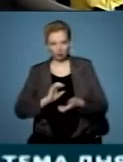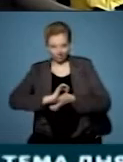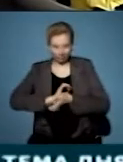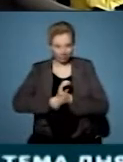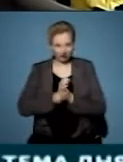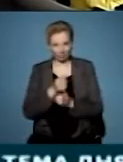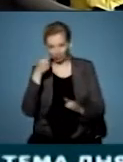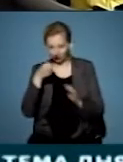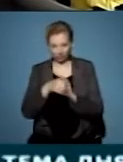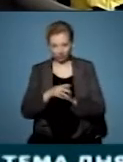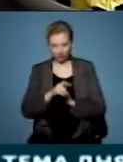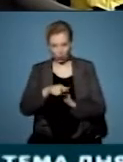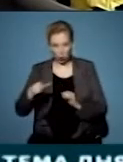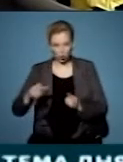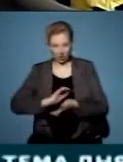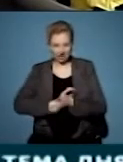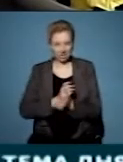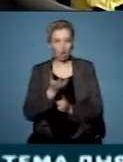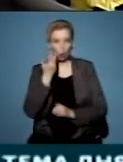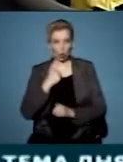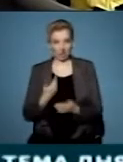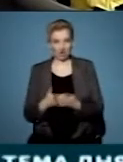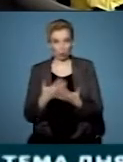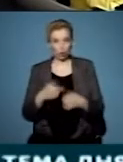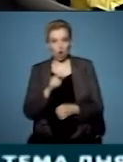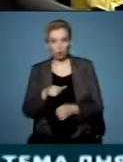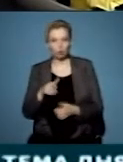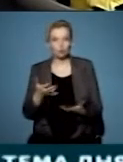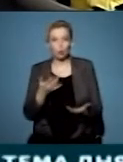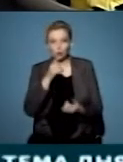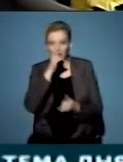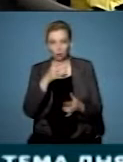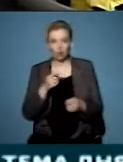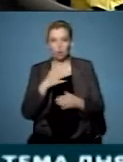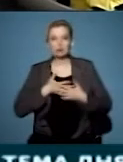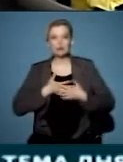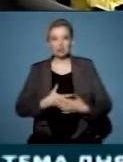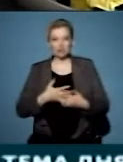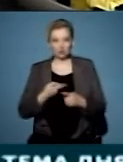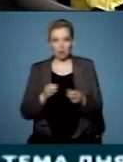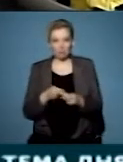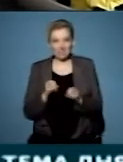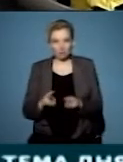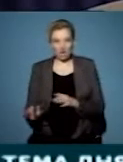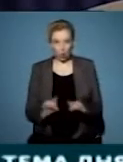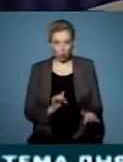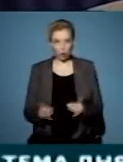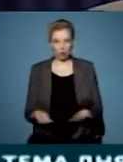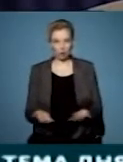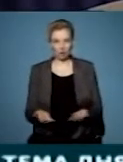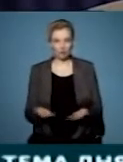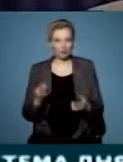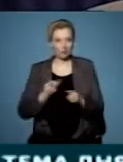зав'язку пасажирів, коли, наприклад, уже люди не можуть дихати, це ж безпека руху.